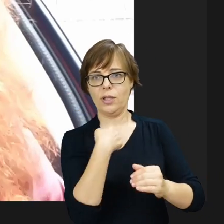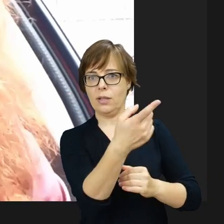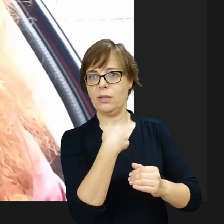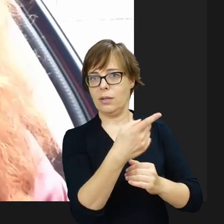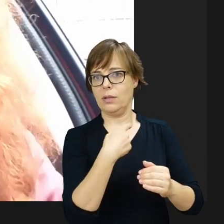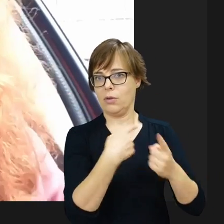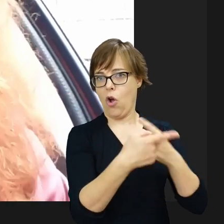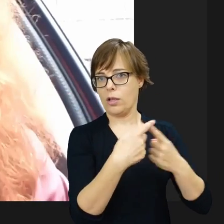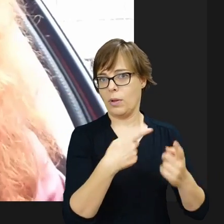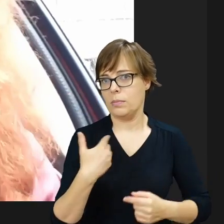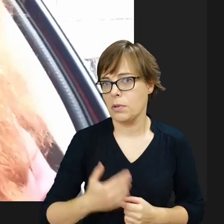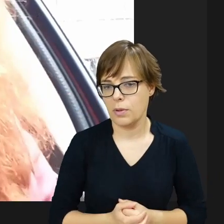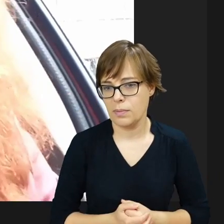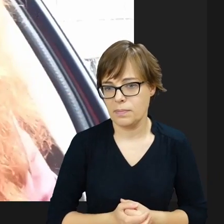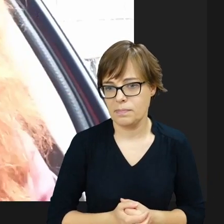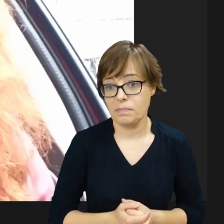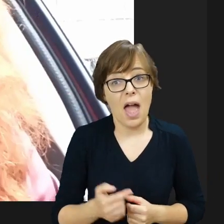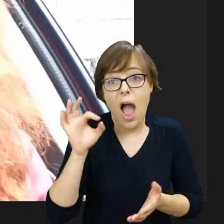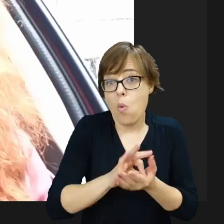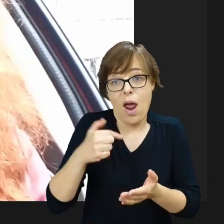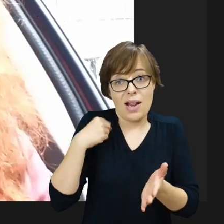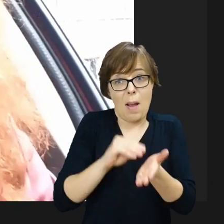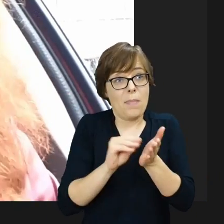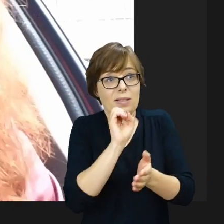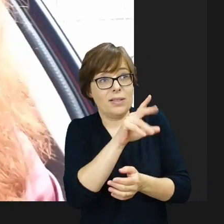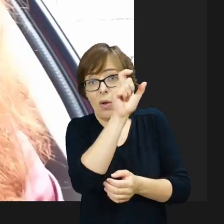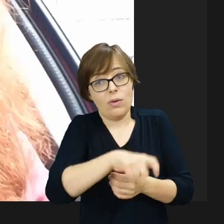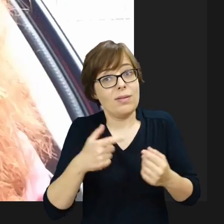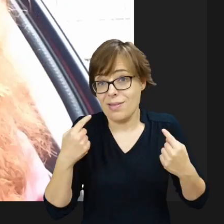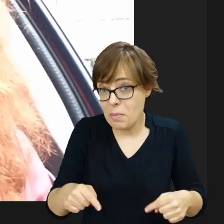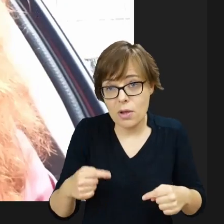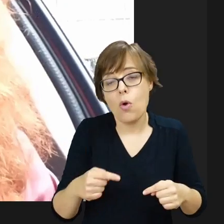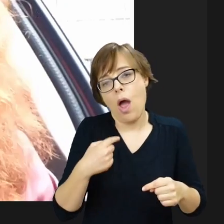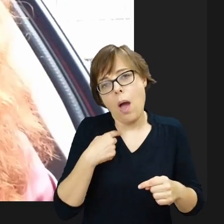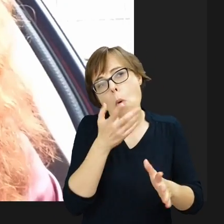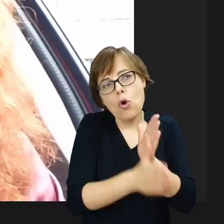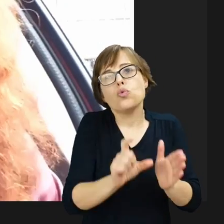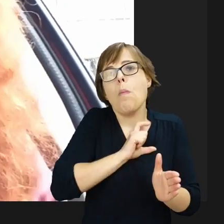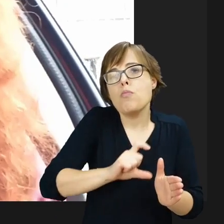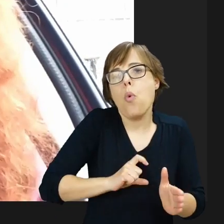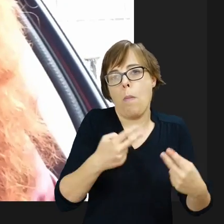ja bynajmniej do niej się nie zwróciłam, tylko zwróciłam się do biura prasowego, no ale